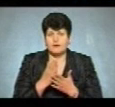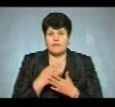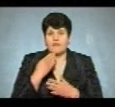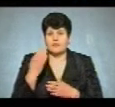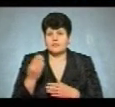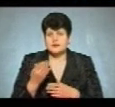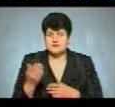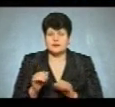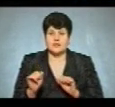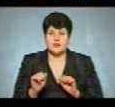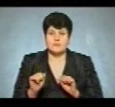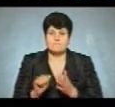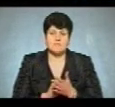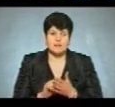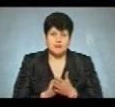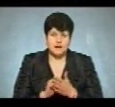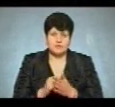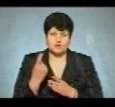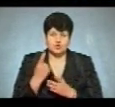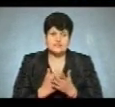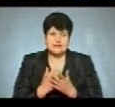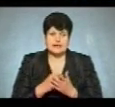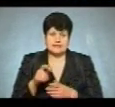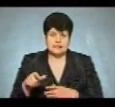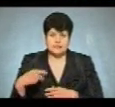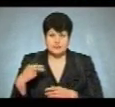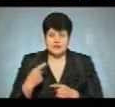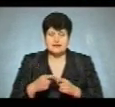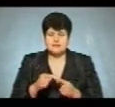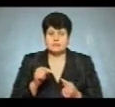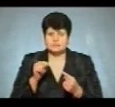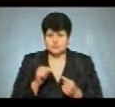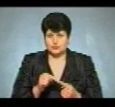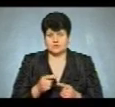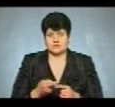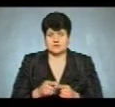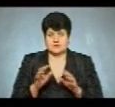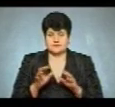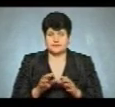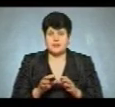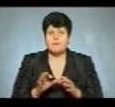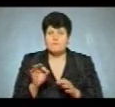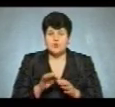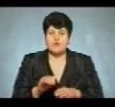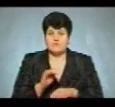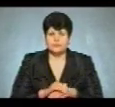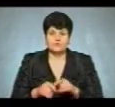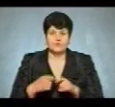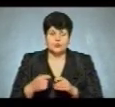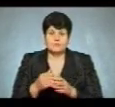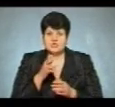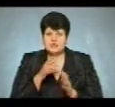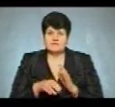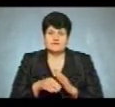з кандидатів президента. А це також суперечить закону України про вибори президента. Про зафіксовані випадки порушення під час